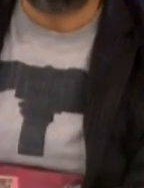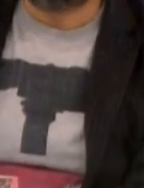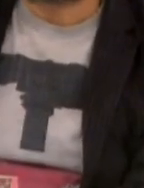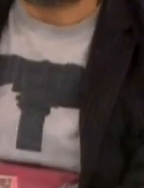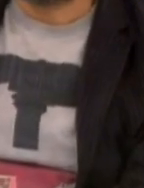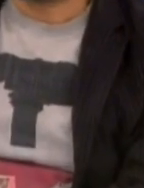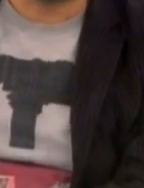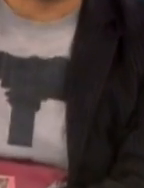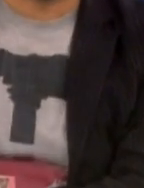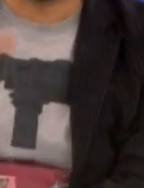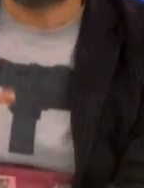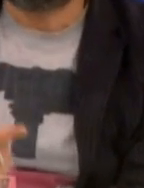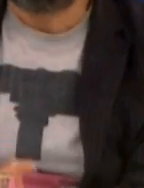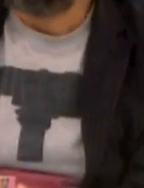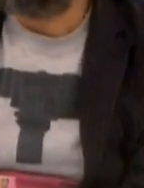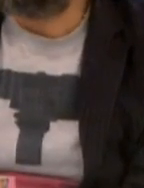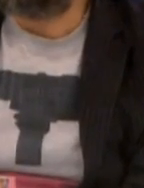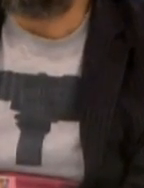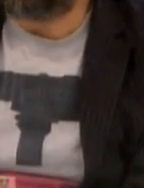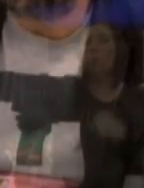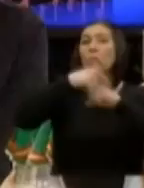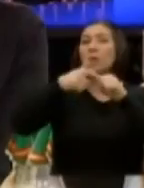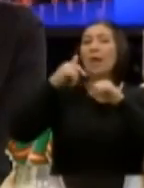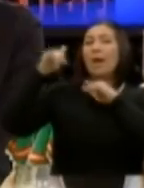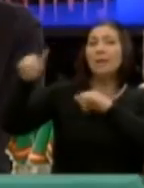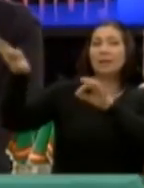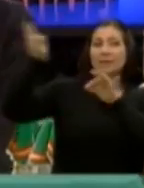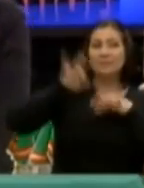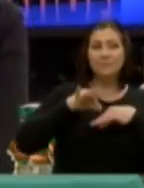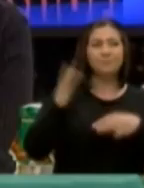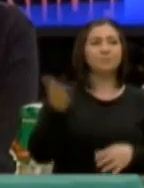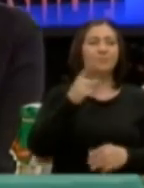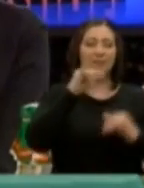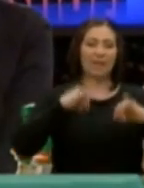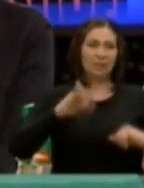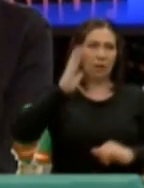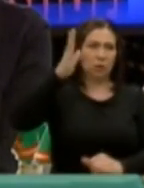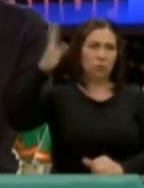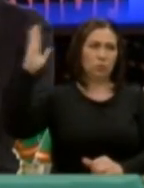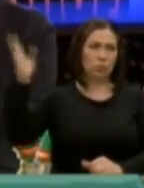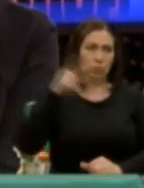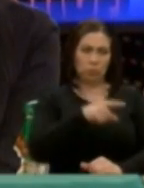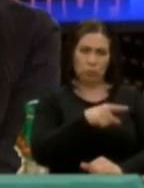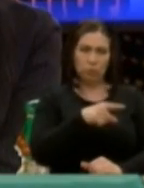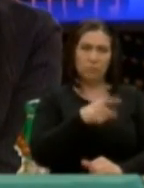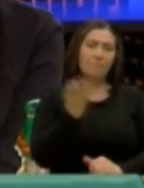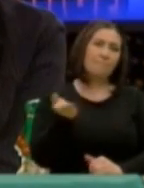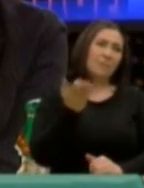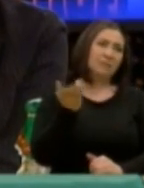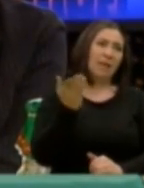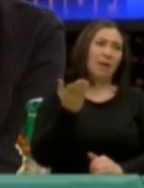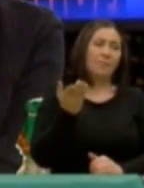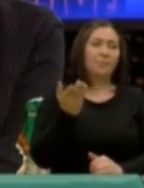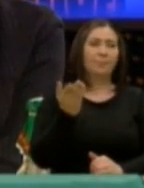biz bunu nasıl anlıyoruz? Başka bir ülkeye uyarlayalım. Şimdi siz tatillere gidiyorsunuzdur. Mesela işte